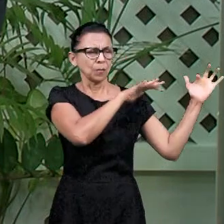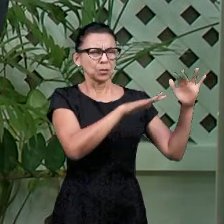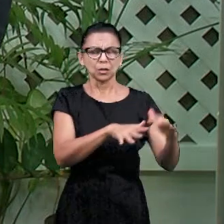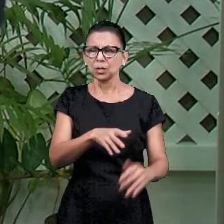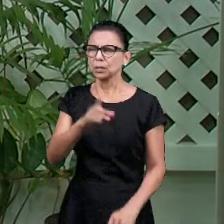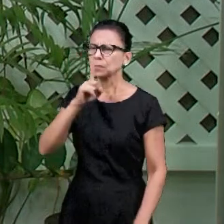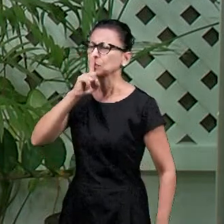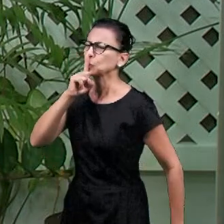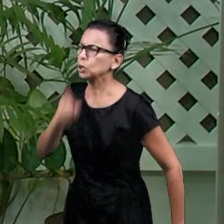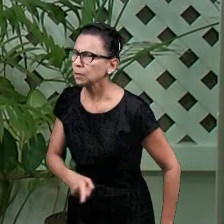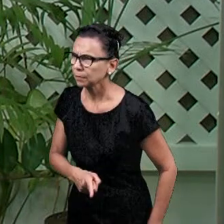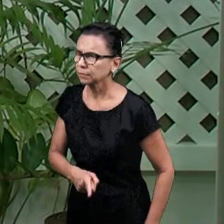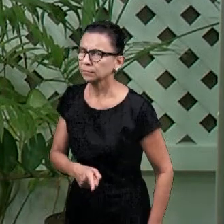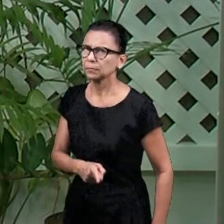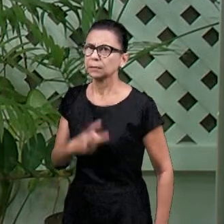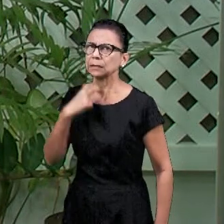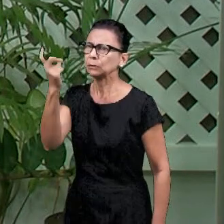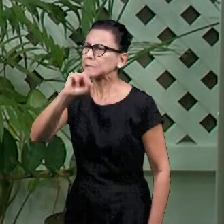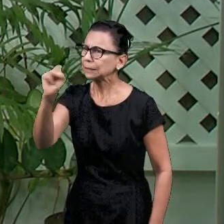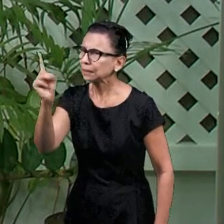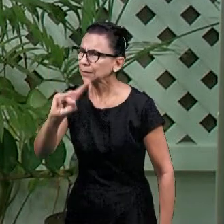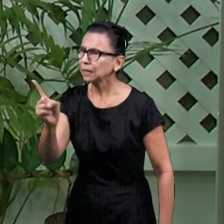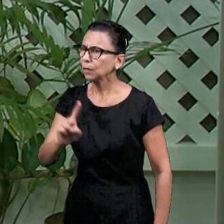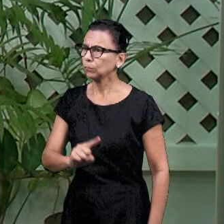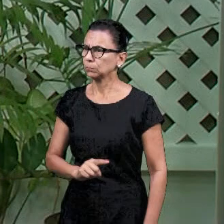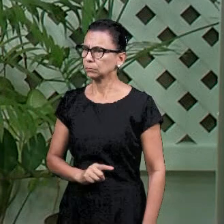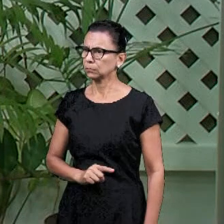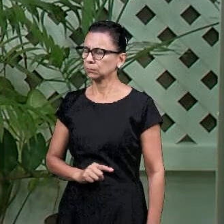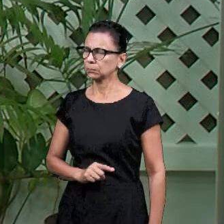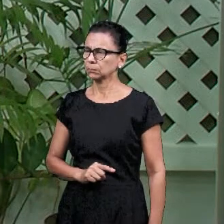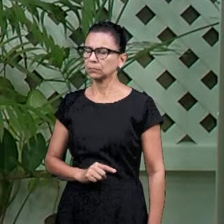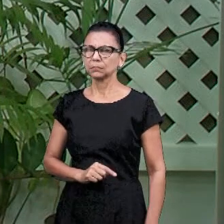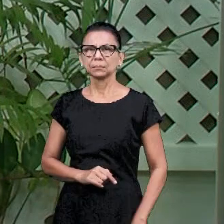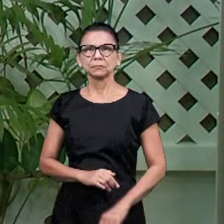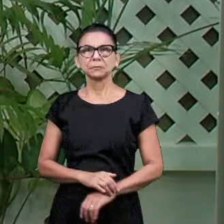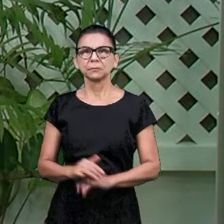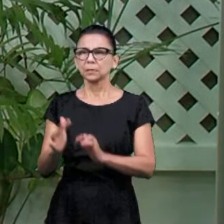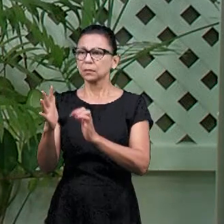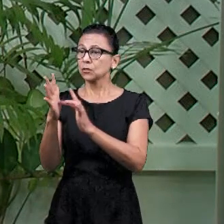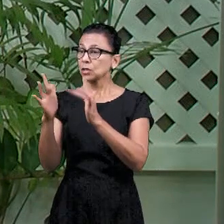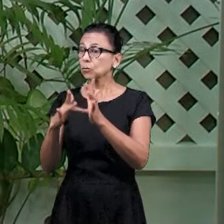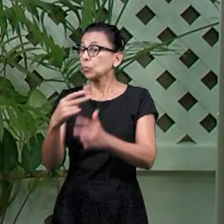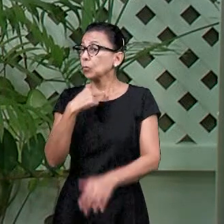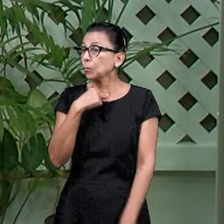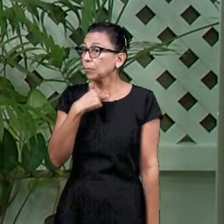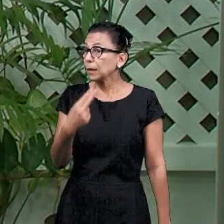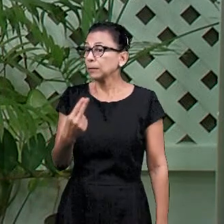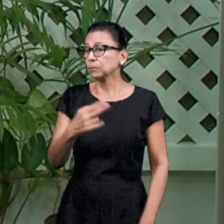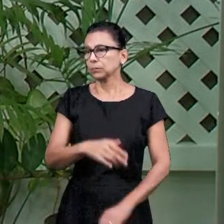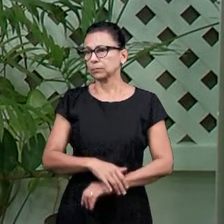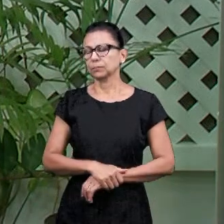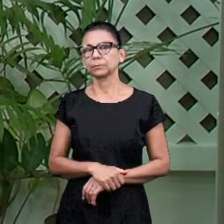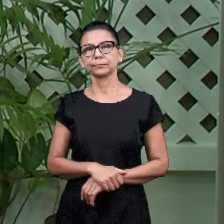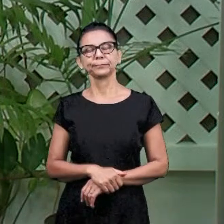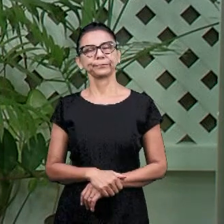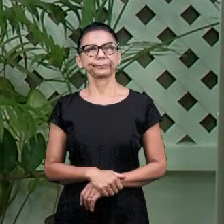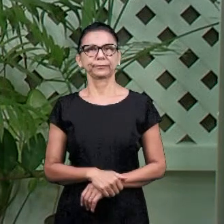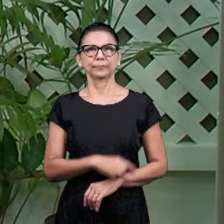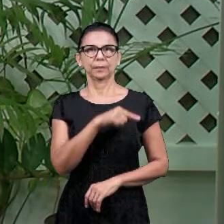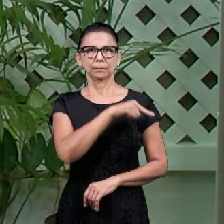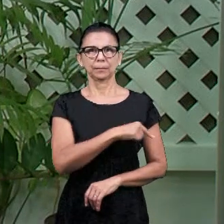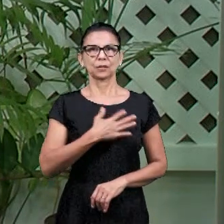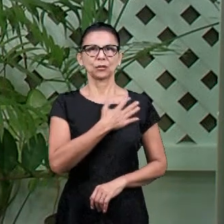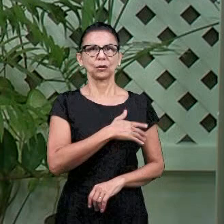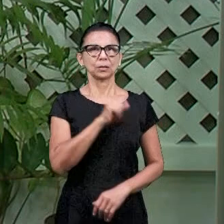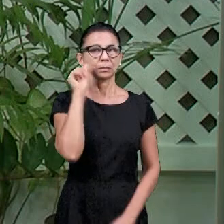tu ne fais pas ça. Donc la foule était en empêchement. Et ils étaient tous derrière Jésus. La